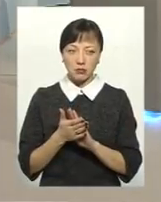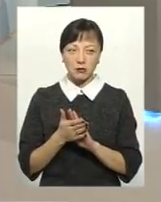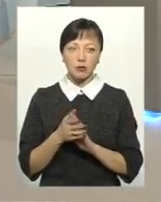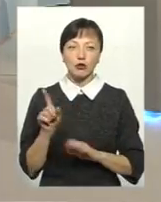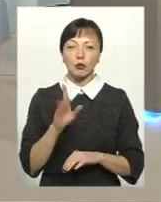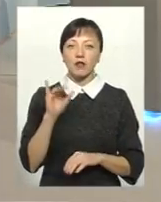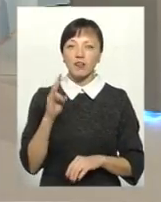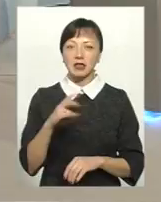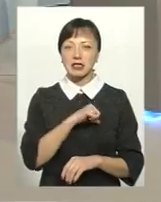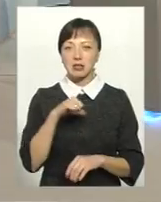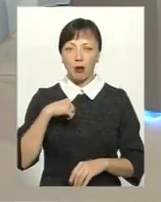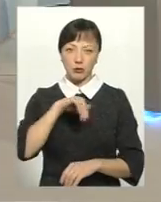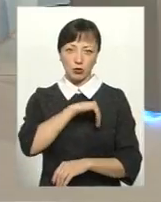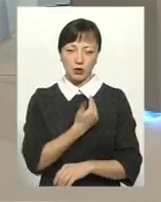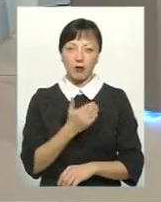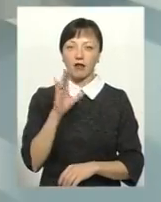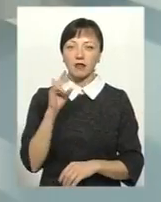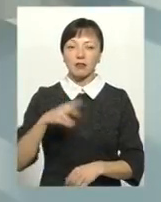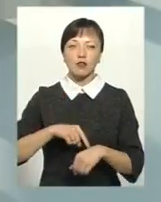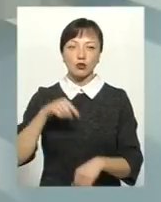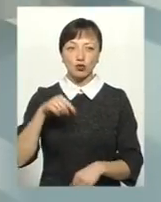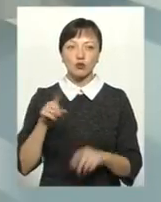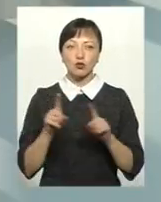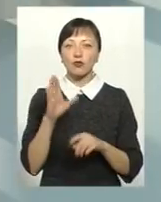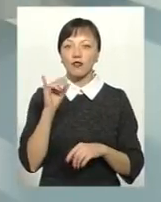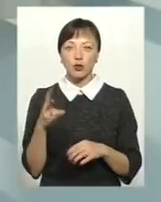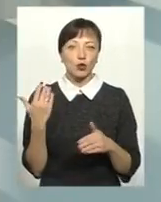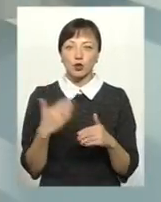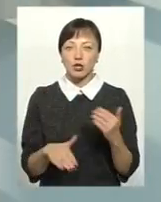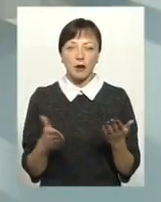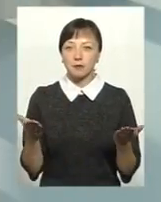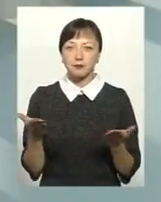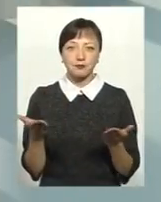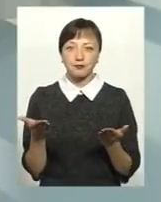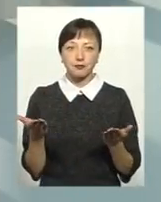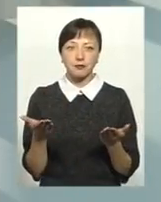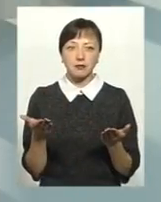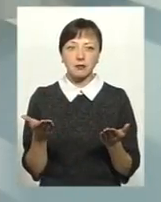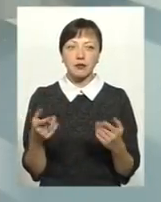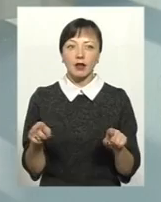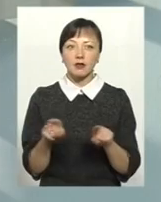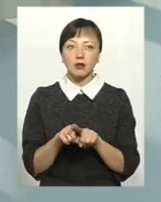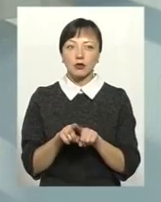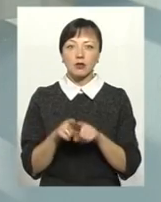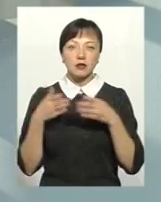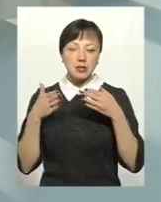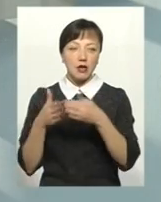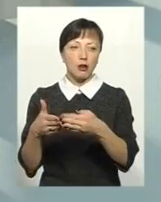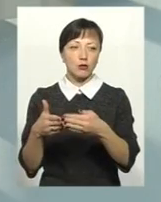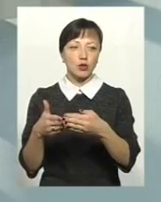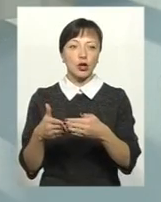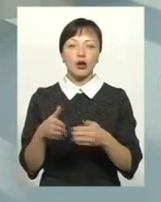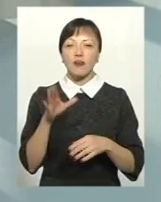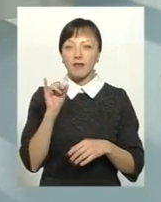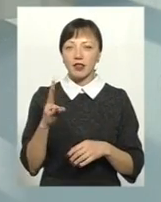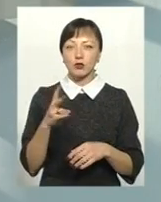щоб він сам захотів, щоб він відчув, що він вже, можна сказати, десь в такому загнаному куті, що